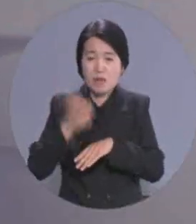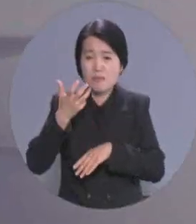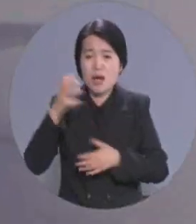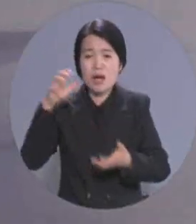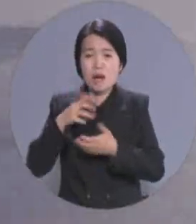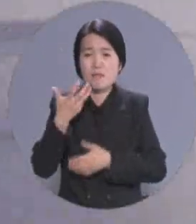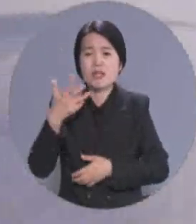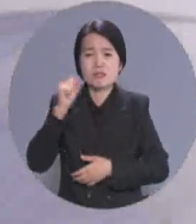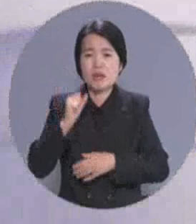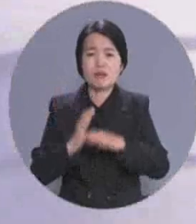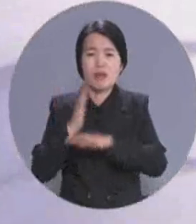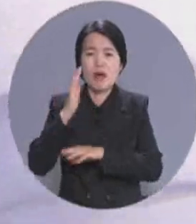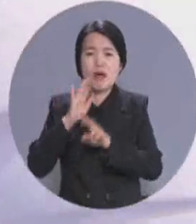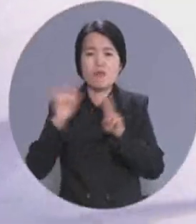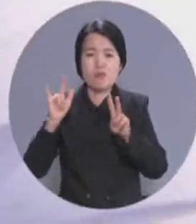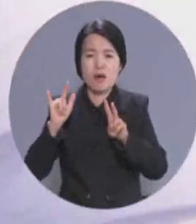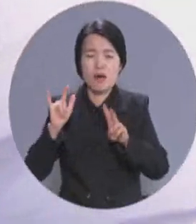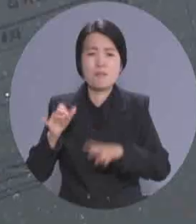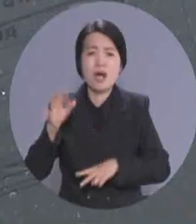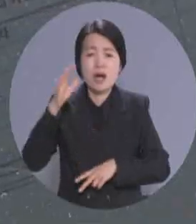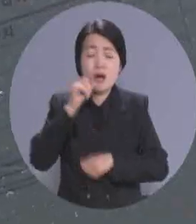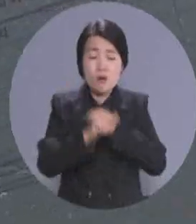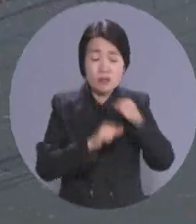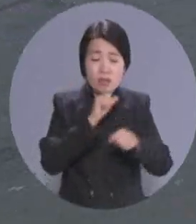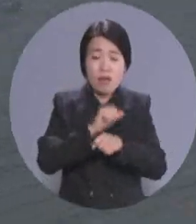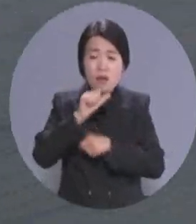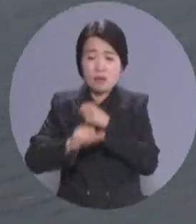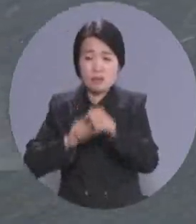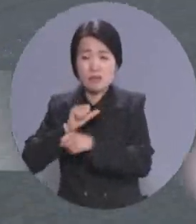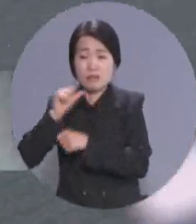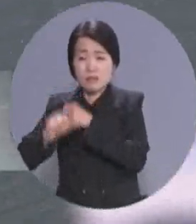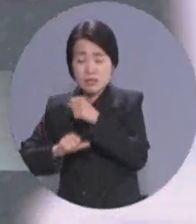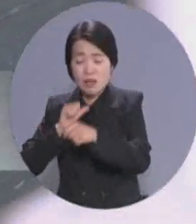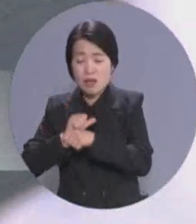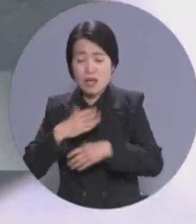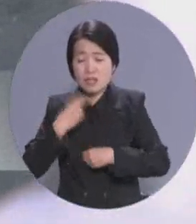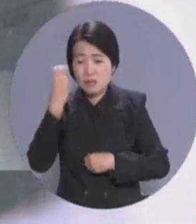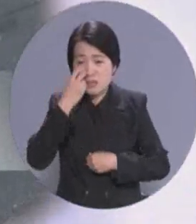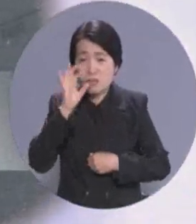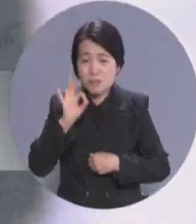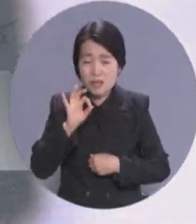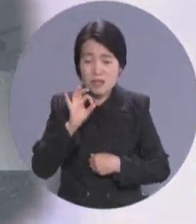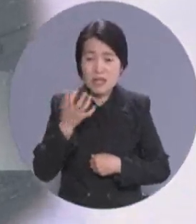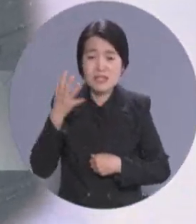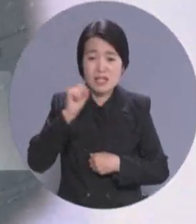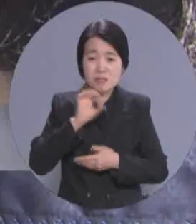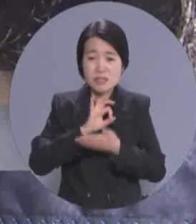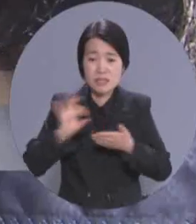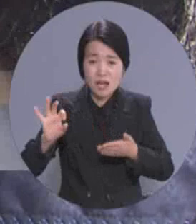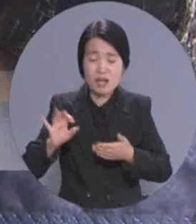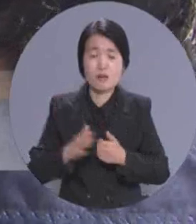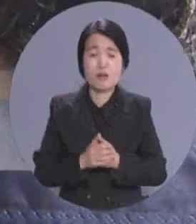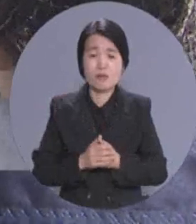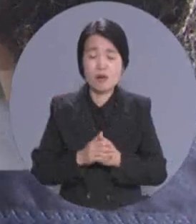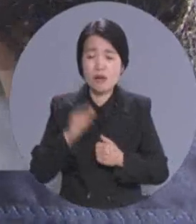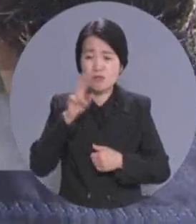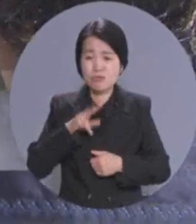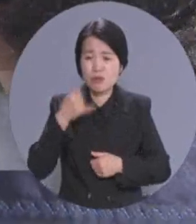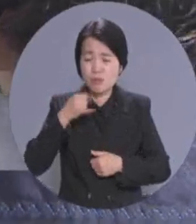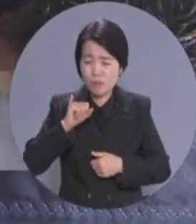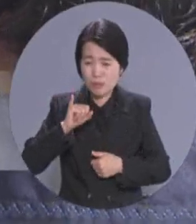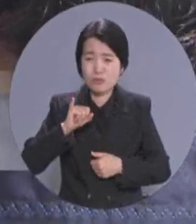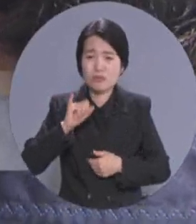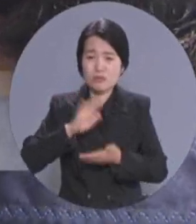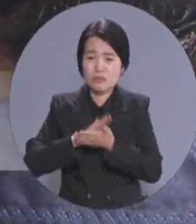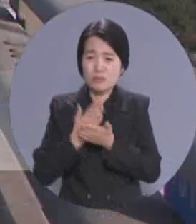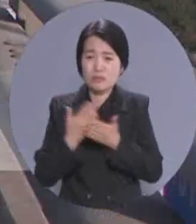원을 넘어섰습니다. 앞으로 5년마다 안전 진단 비용으로 30억 원 이상이 들어가고 하자 보수 기간도 끝나 시간이 갈수록